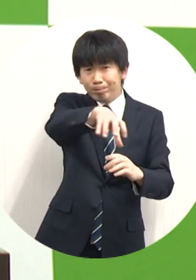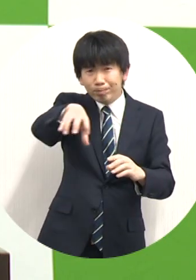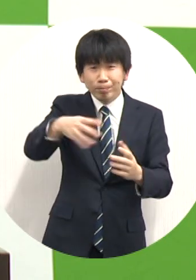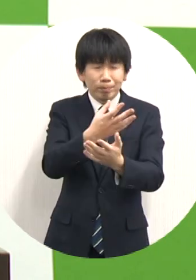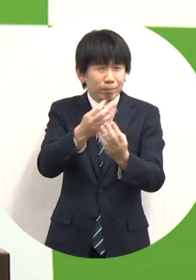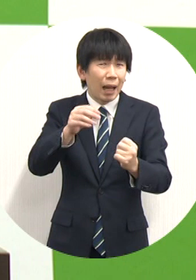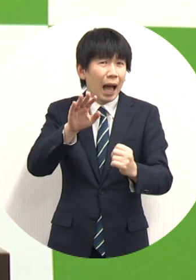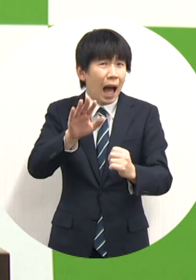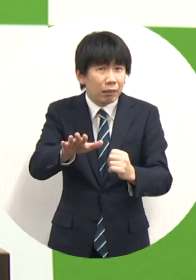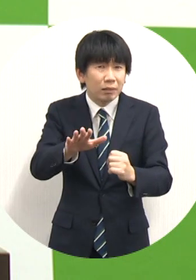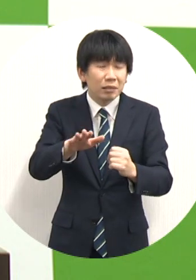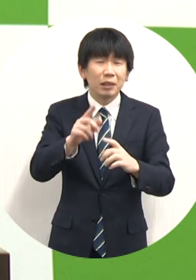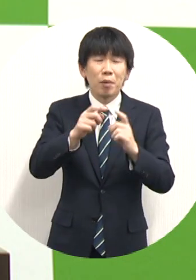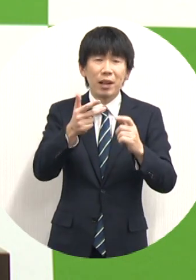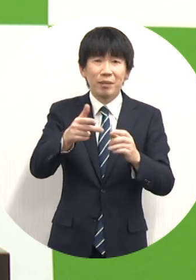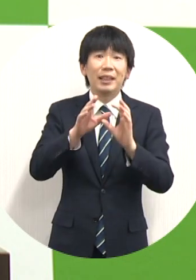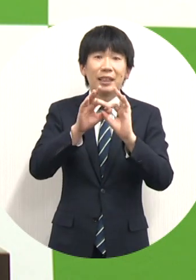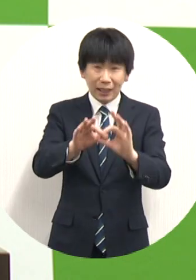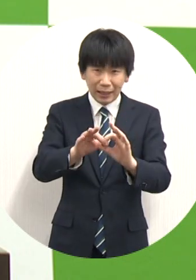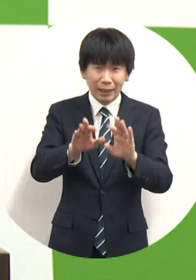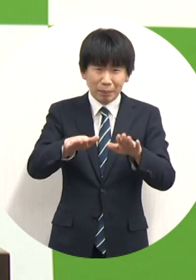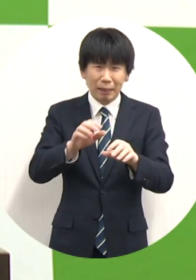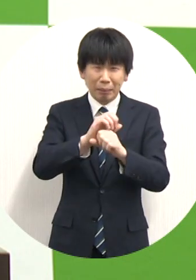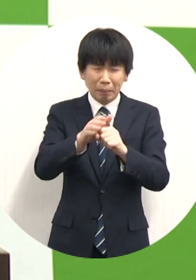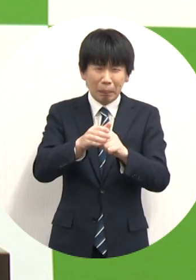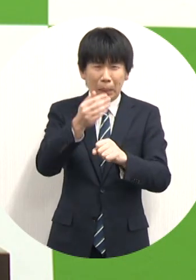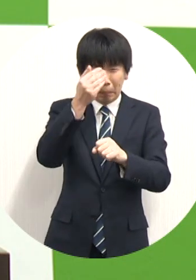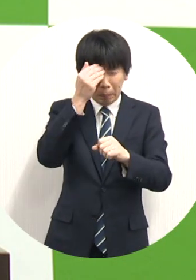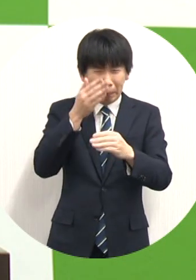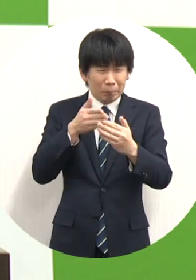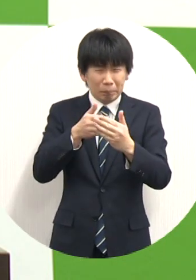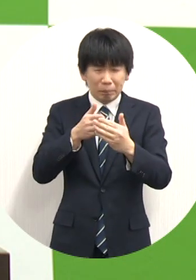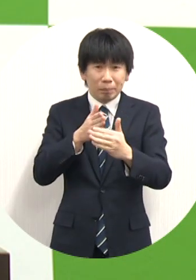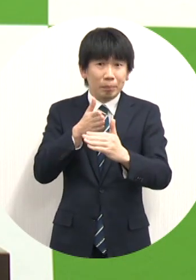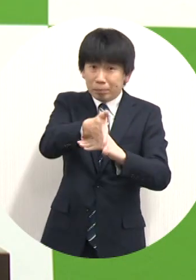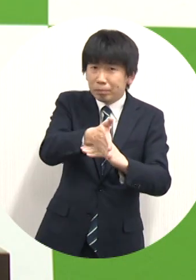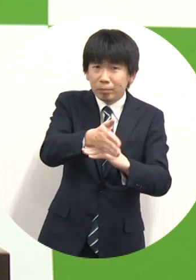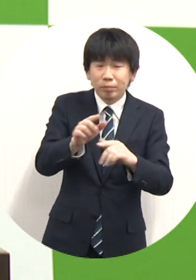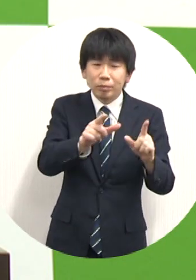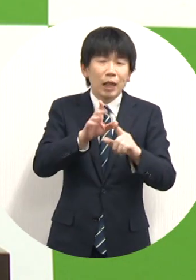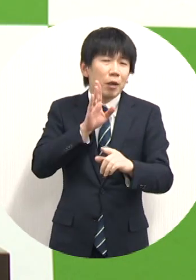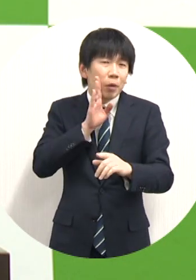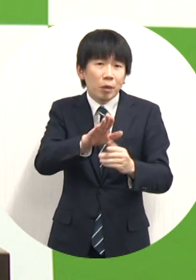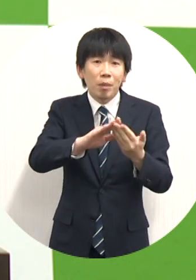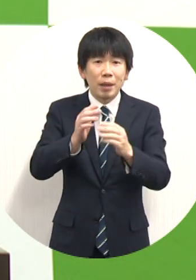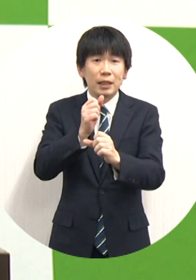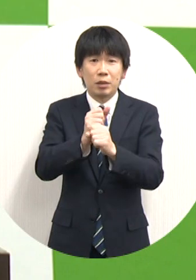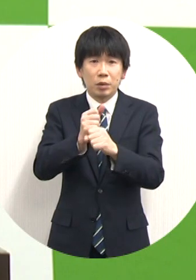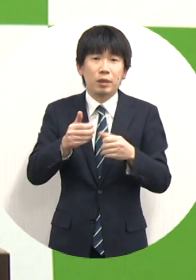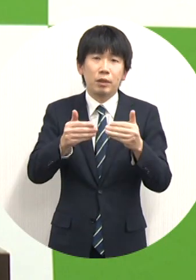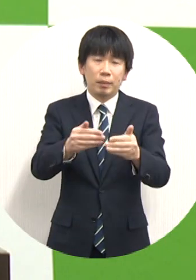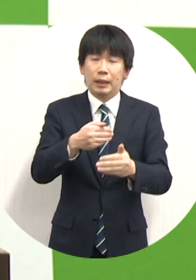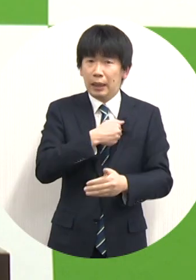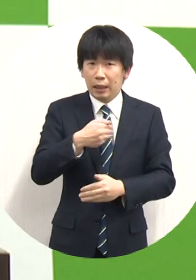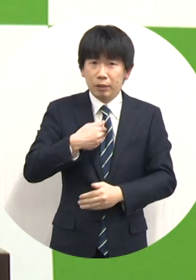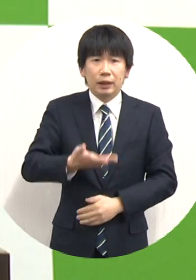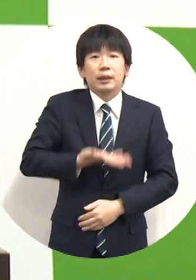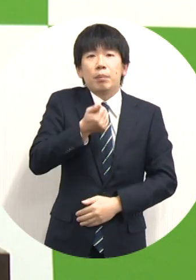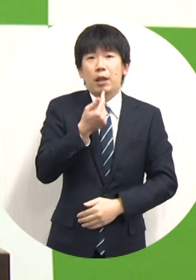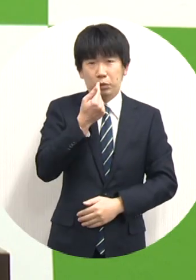この中を塗り声住みよいまちづくりを進めていくことができるものと確信をしてい